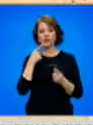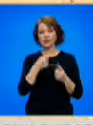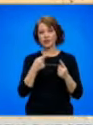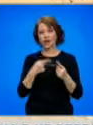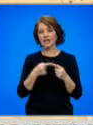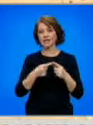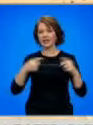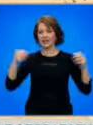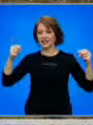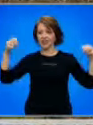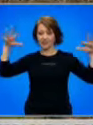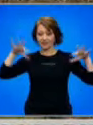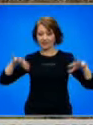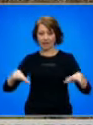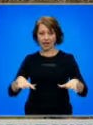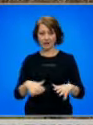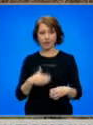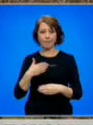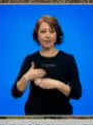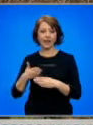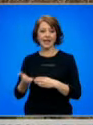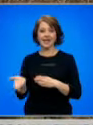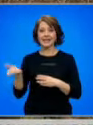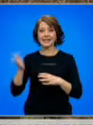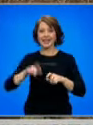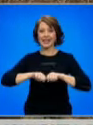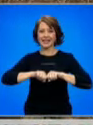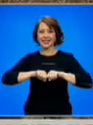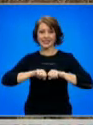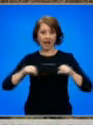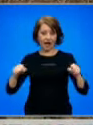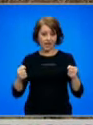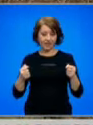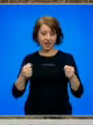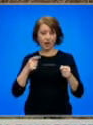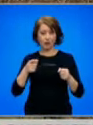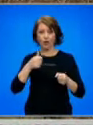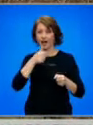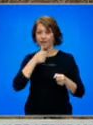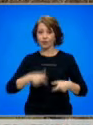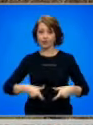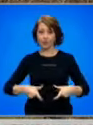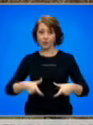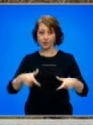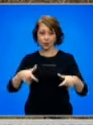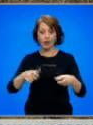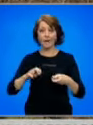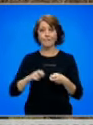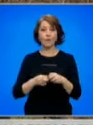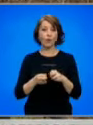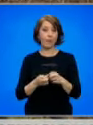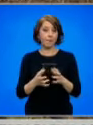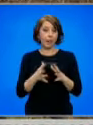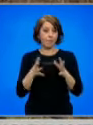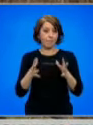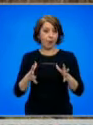свлачищните процеси. Естествено, с скъсването на водопровода проблема стана по-голям и